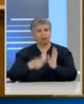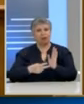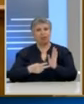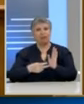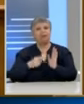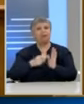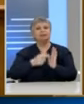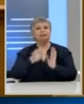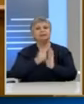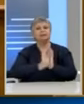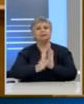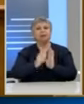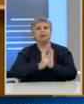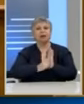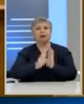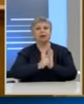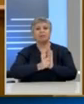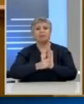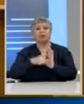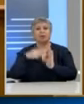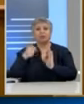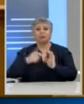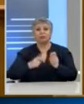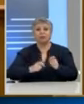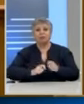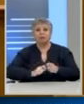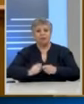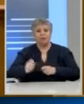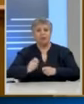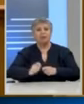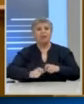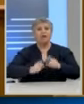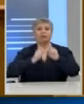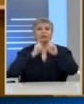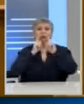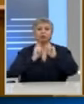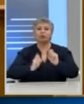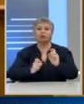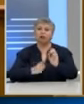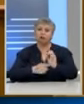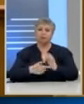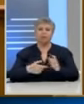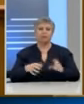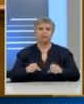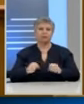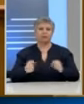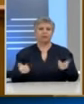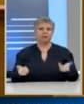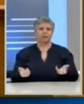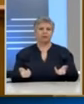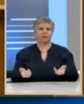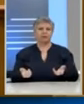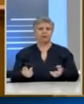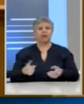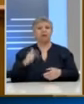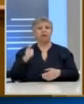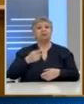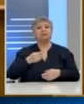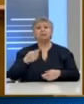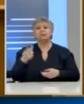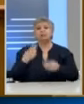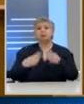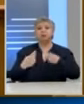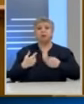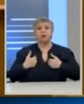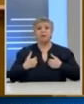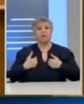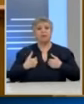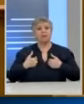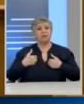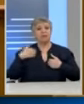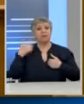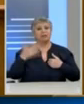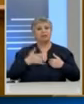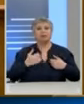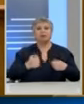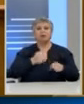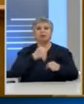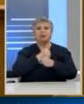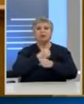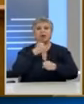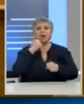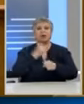ουσιαστικών μέτρων ρύθμισης του χρέους. Μας κατηγορείτε ότι διαλύουμε τα εργασιακά δικαιώματα. Γιατί όσο